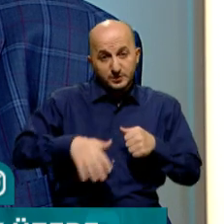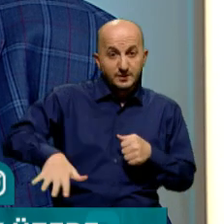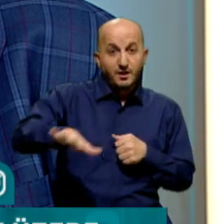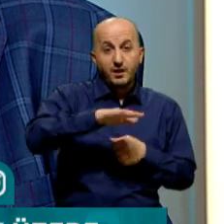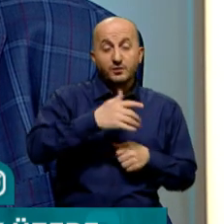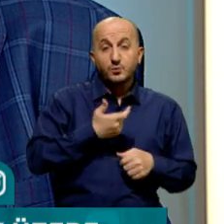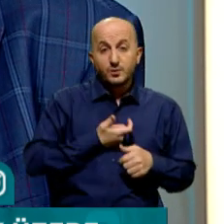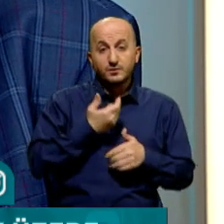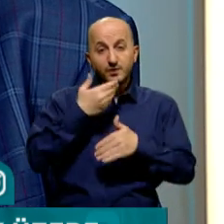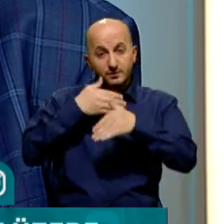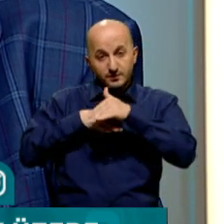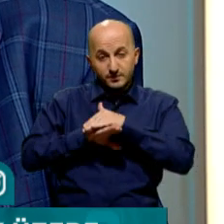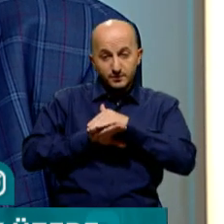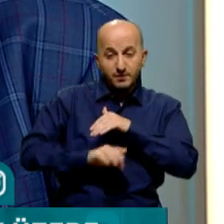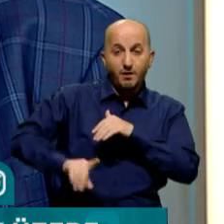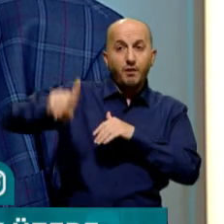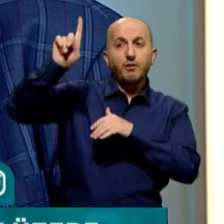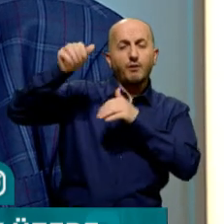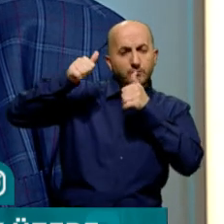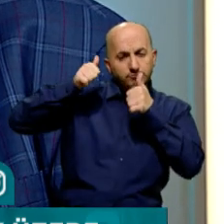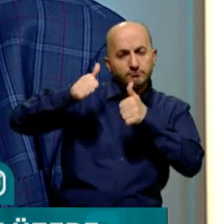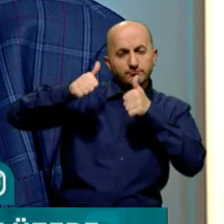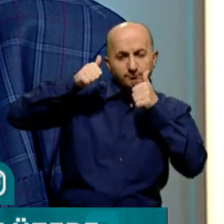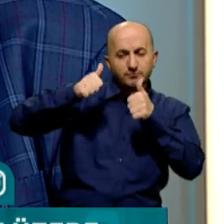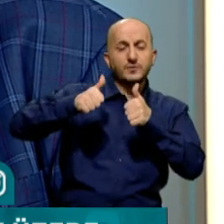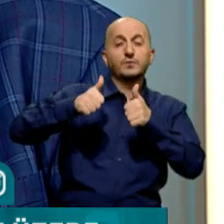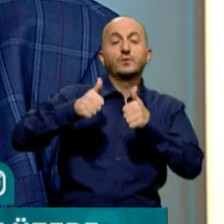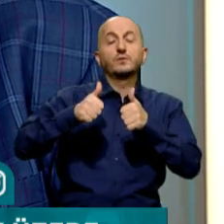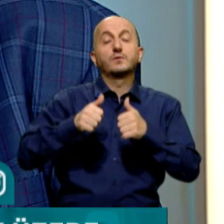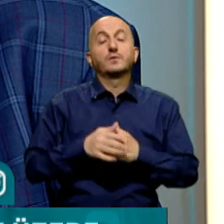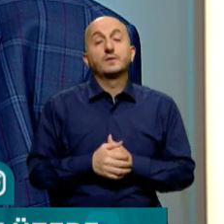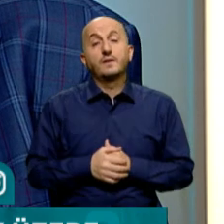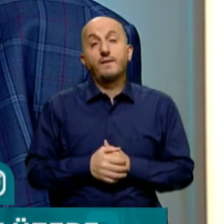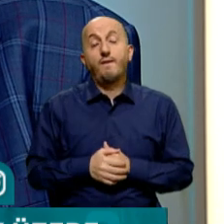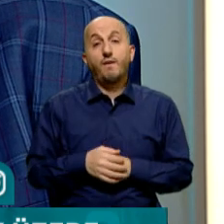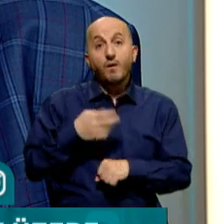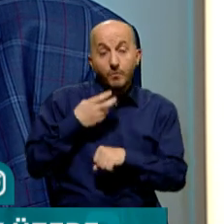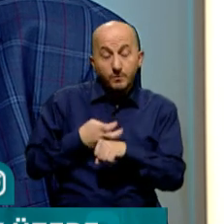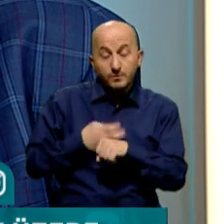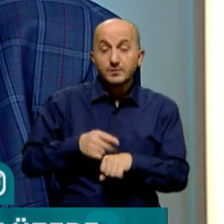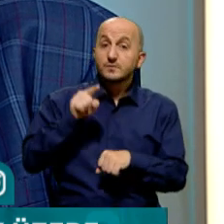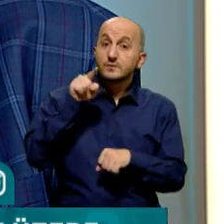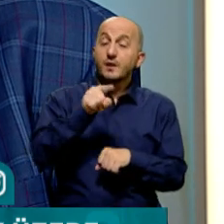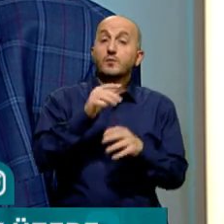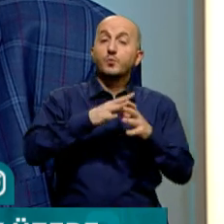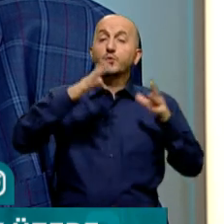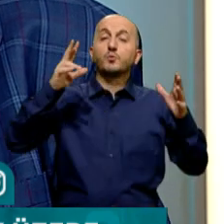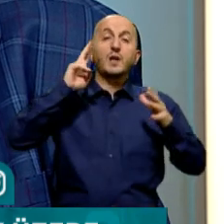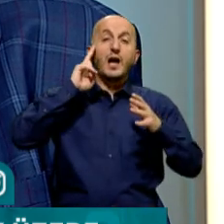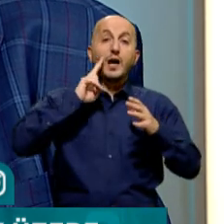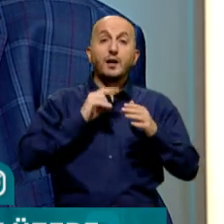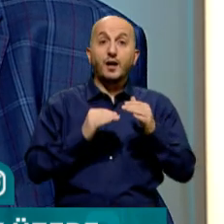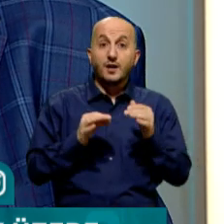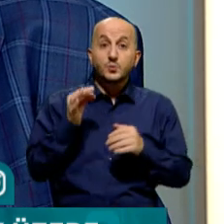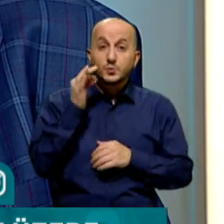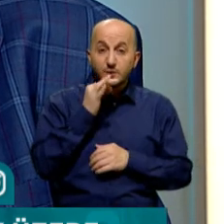Giriyor. Nedir o? Allah methediyor. وَاِنَّكَ لَعَلَى خُلُقٍ عَظِيمٍ diyor. Sen büyük bir ahlak üzeresin.